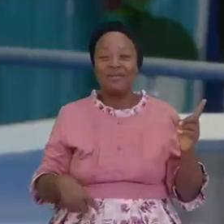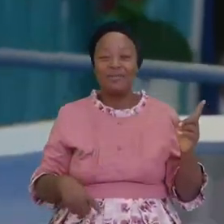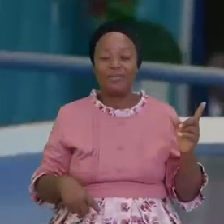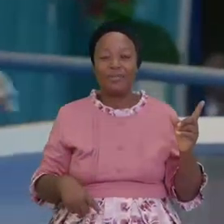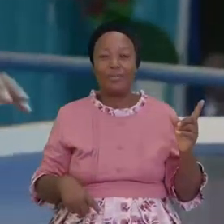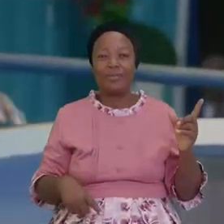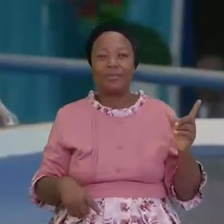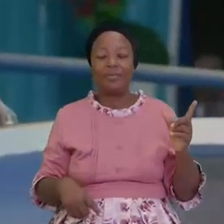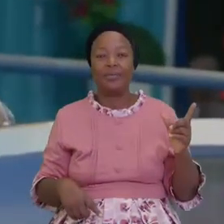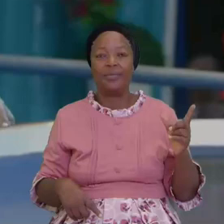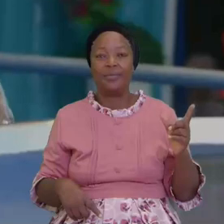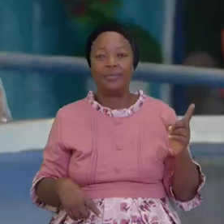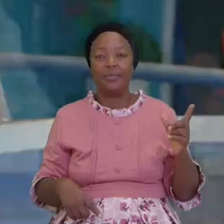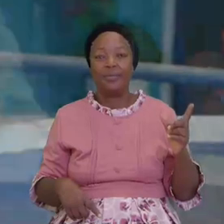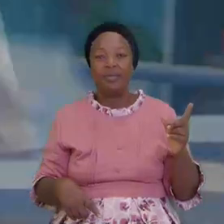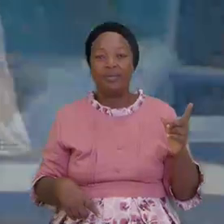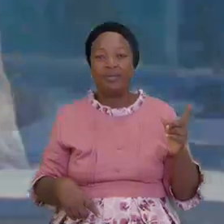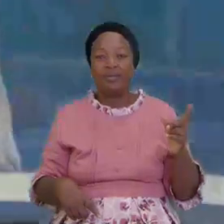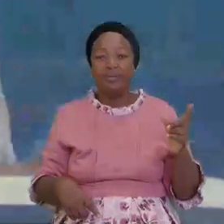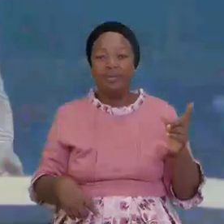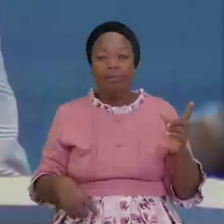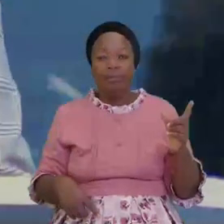Praise the Lord. Gloire à Dieu.